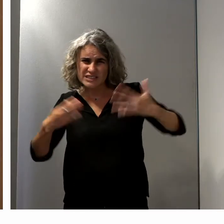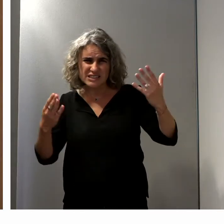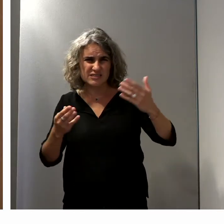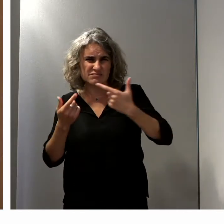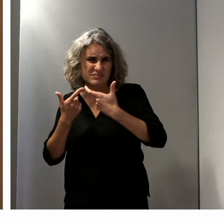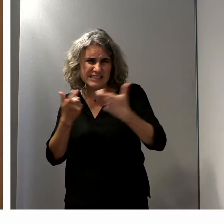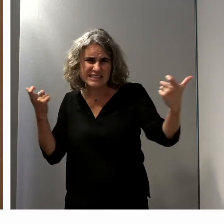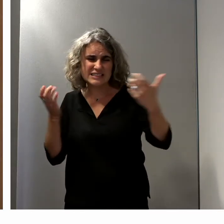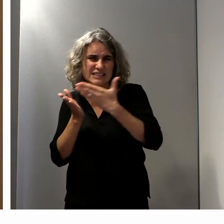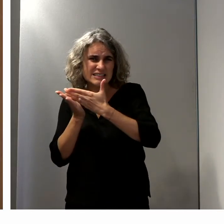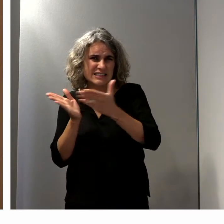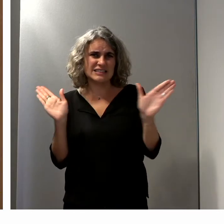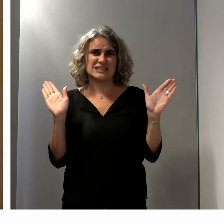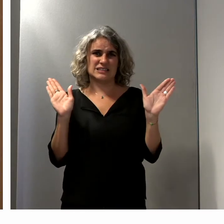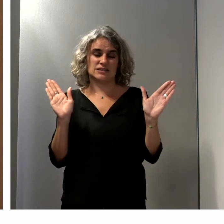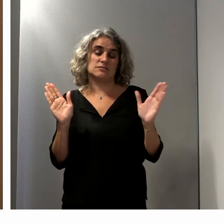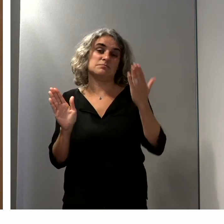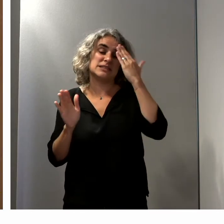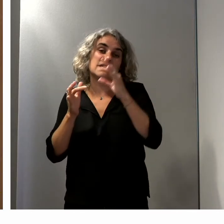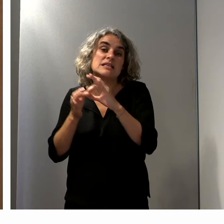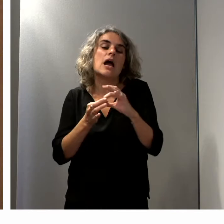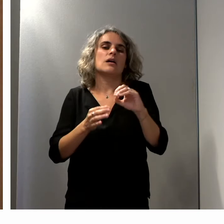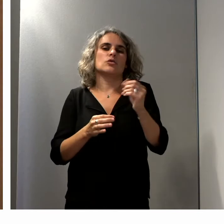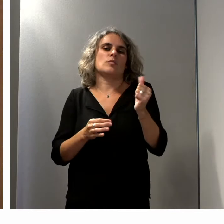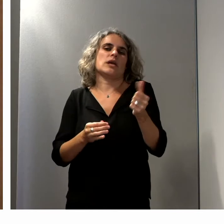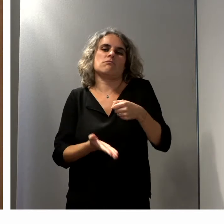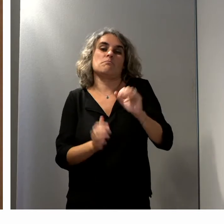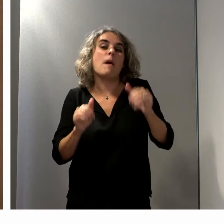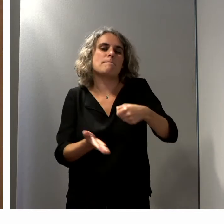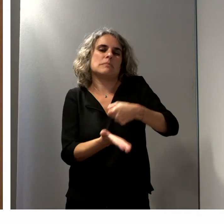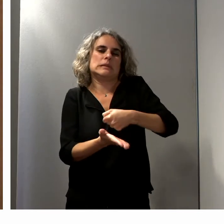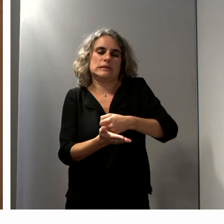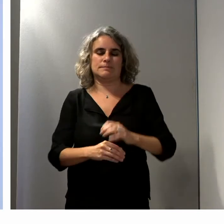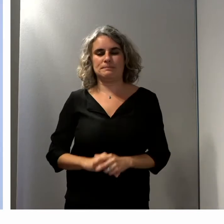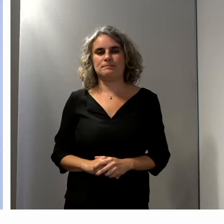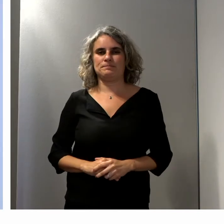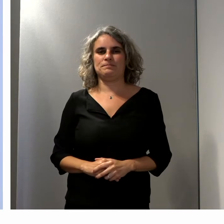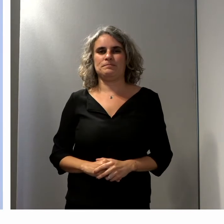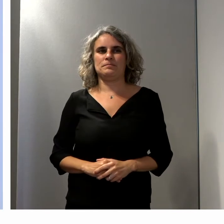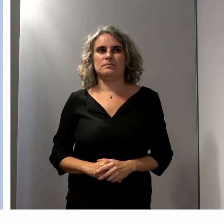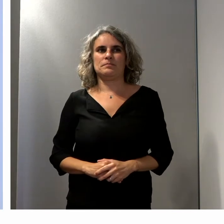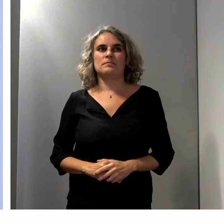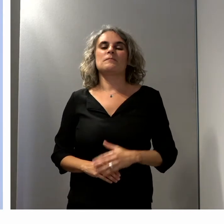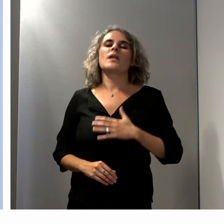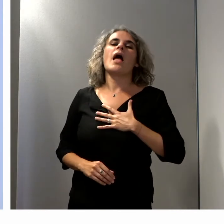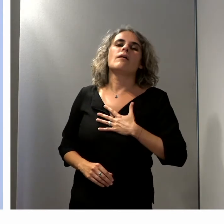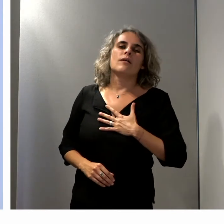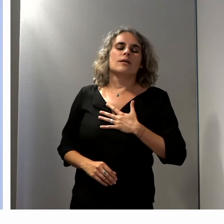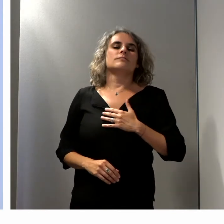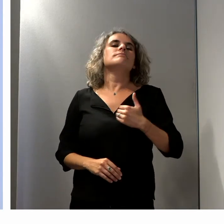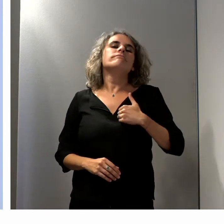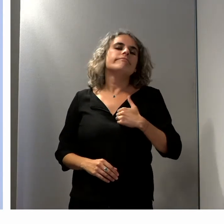large qui est un tant soit peu numérique. Alors, mon idée, en faisant repréciser ces termes, c'est pas tant d'avoir une petite